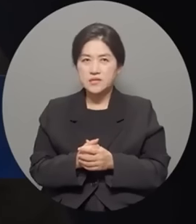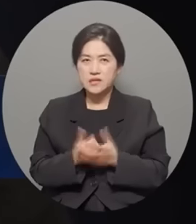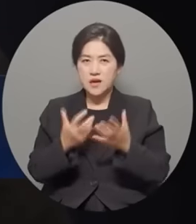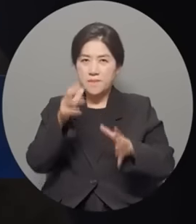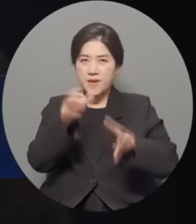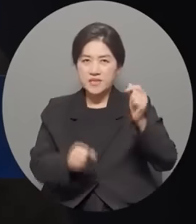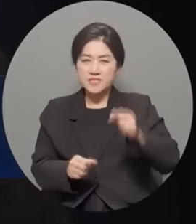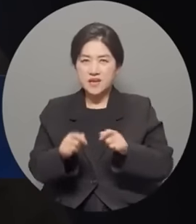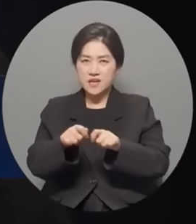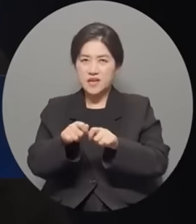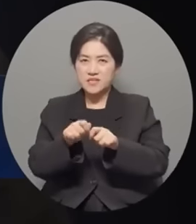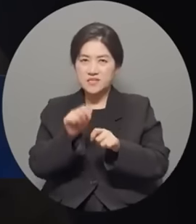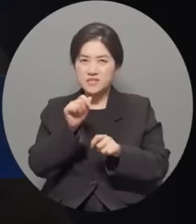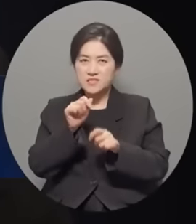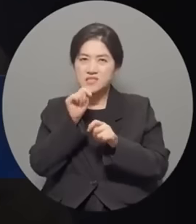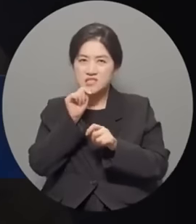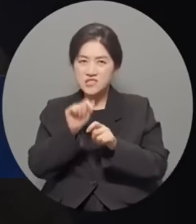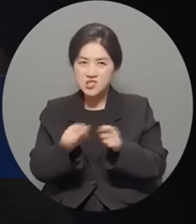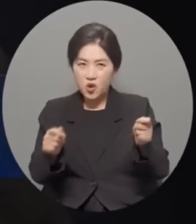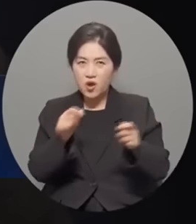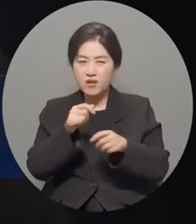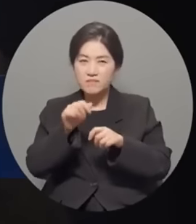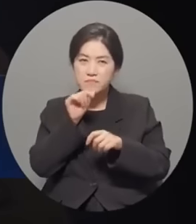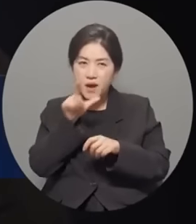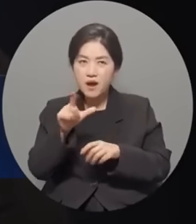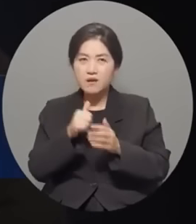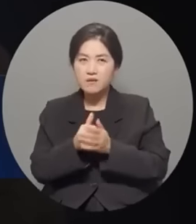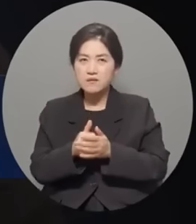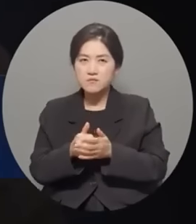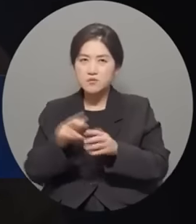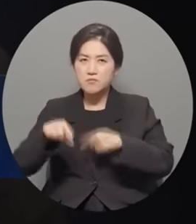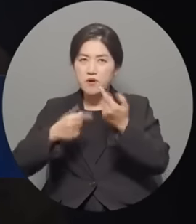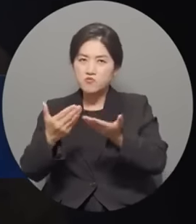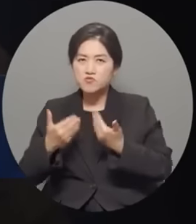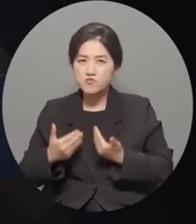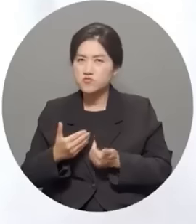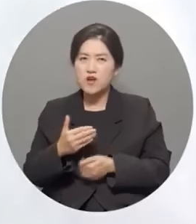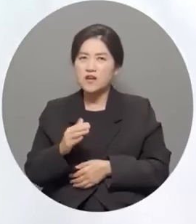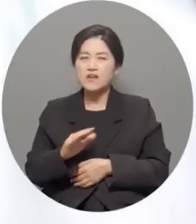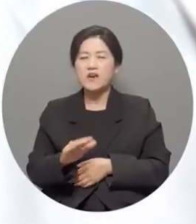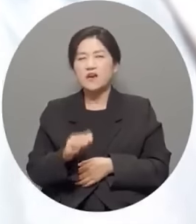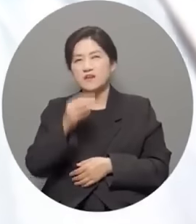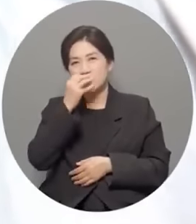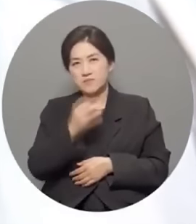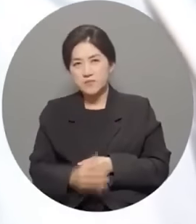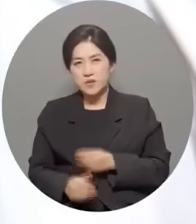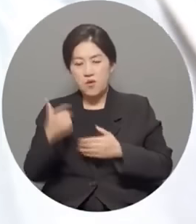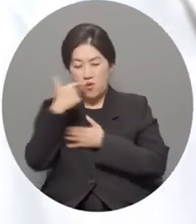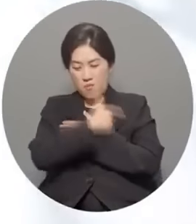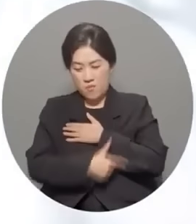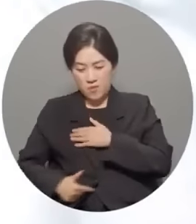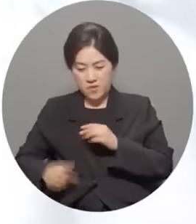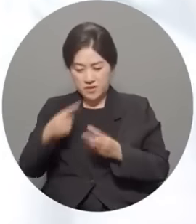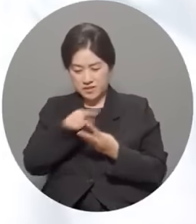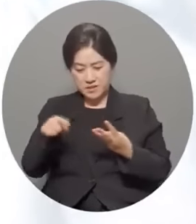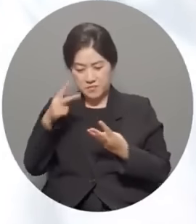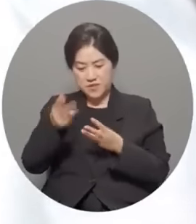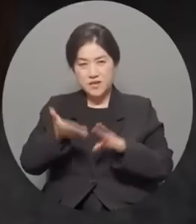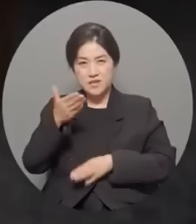지었으니까 얘기할도 안 주는 기가 힘들어요 여기 의